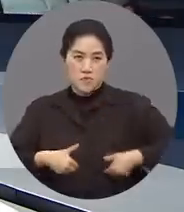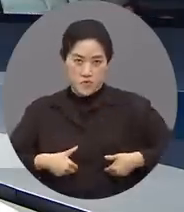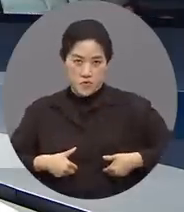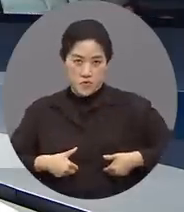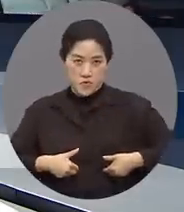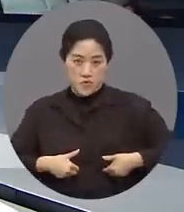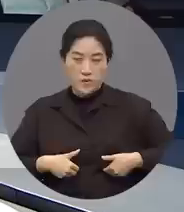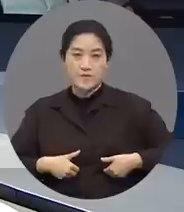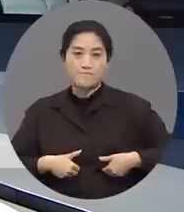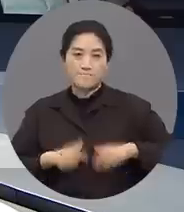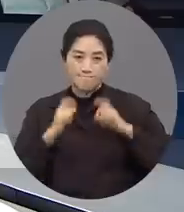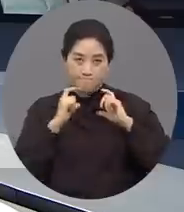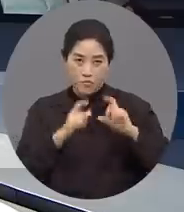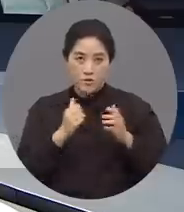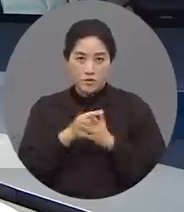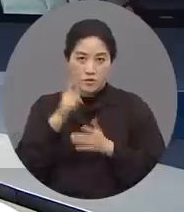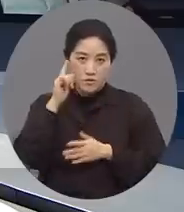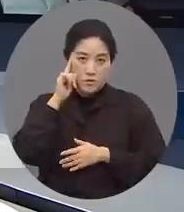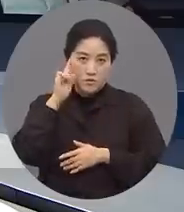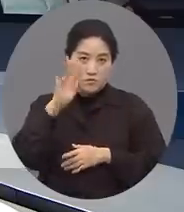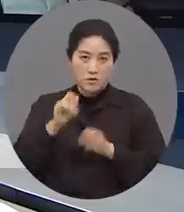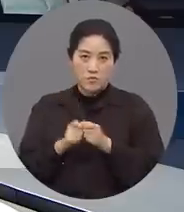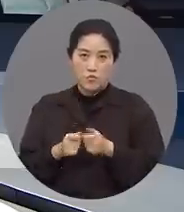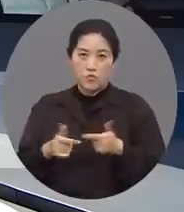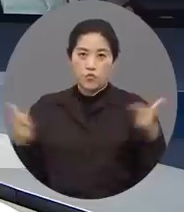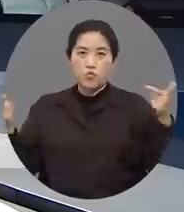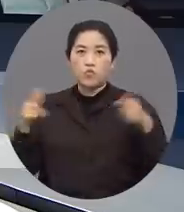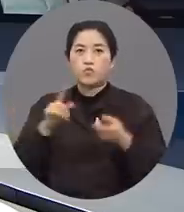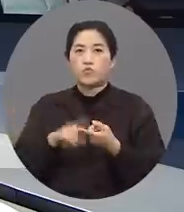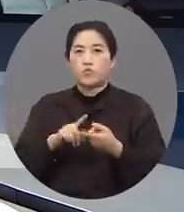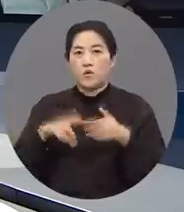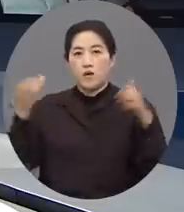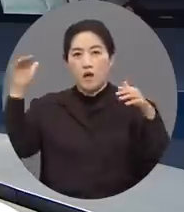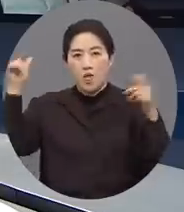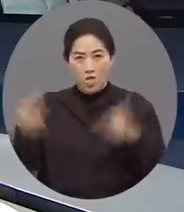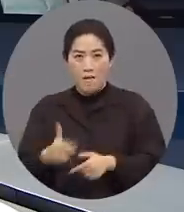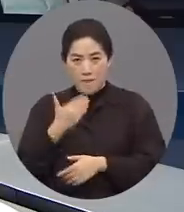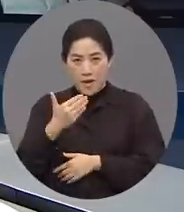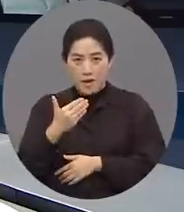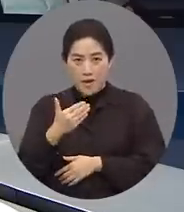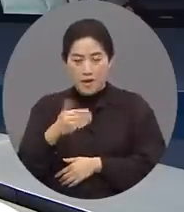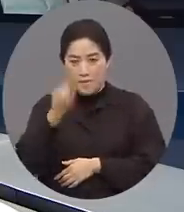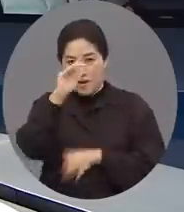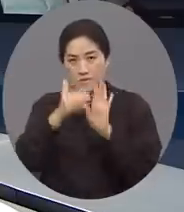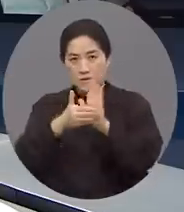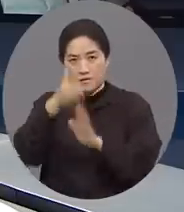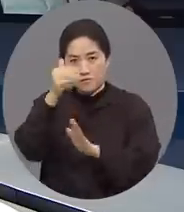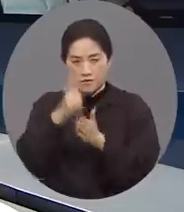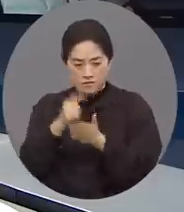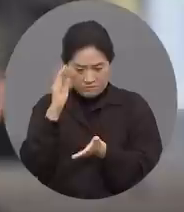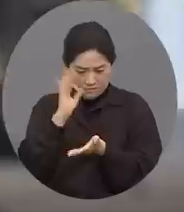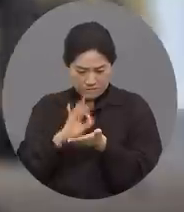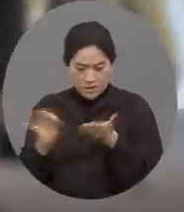수 있을지 방역당국이 촉각을 곤두세우고 있습니다. 이준범 기자가 취재했습니다.